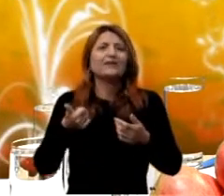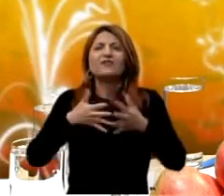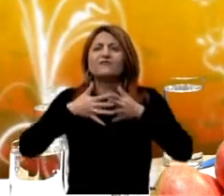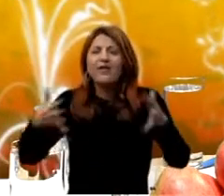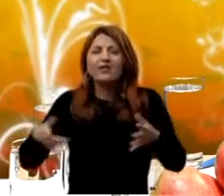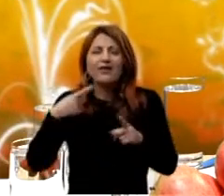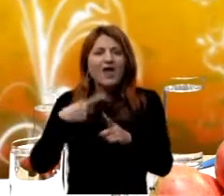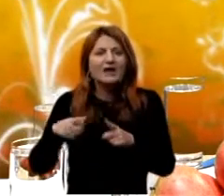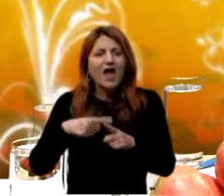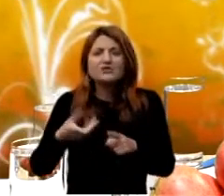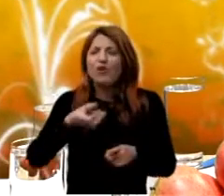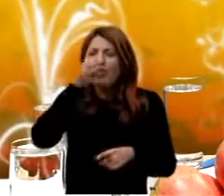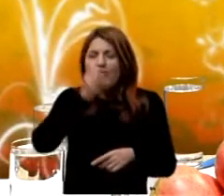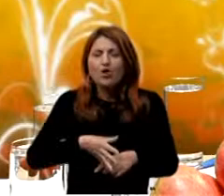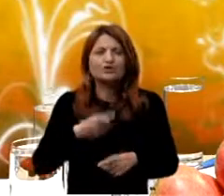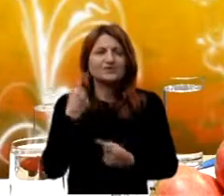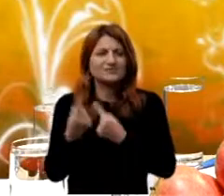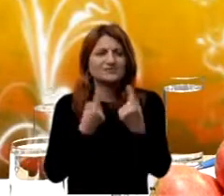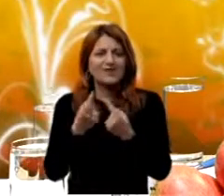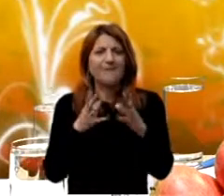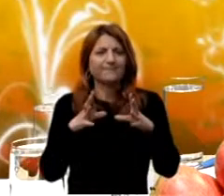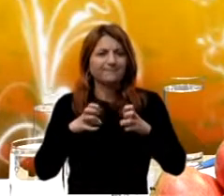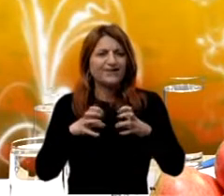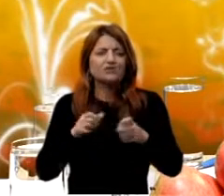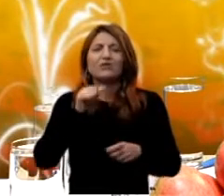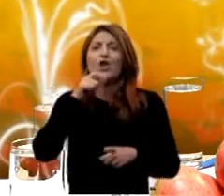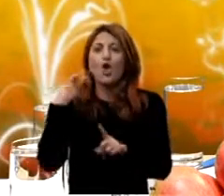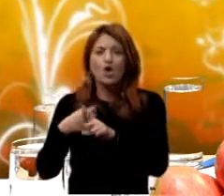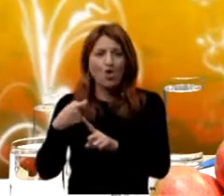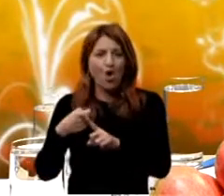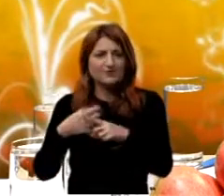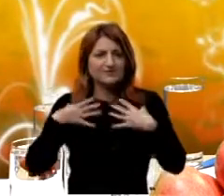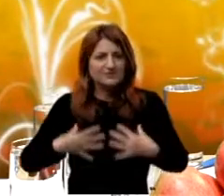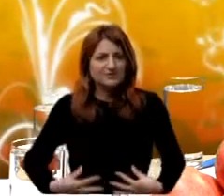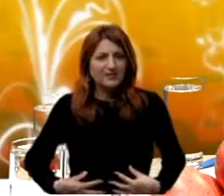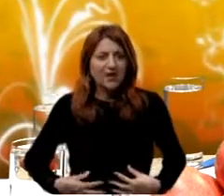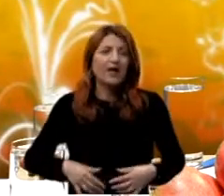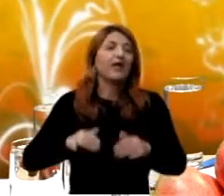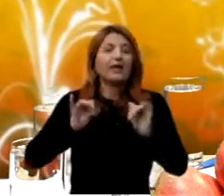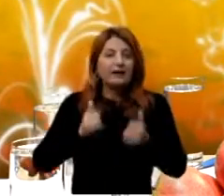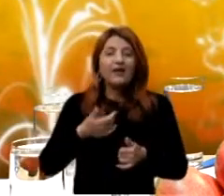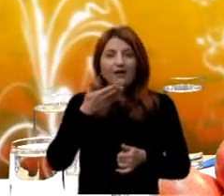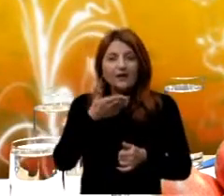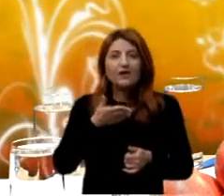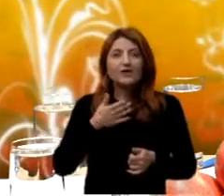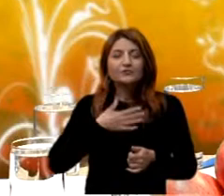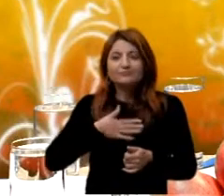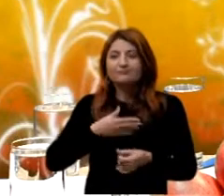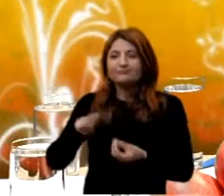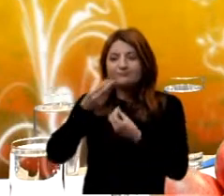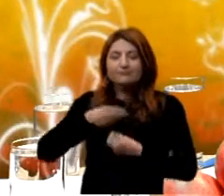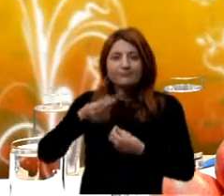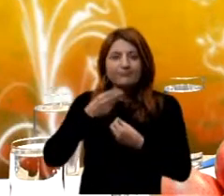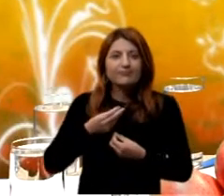uzročnika lošeg stanja i mišićne mase i koštane mase. Da li bi vi nama, docentice,